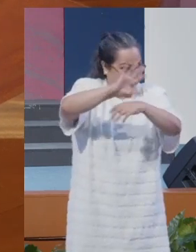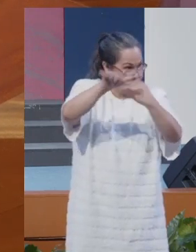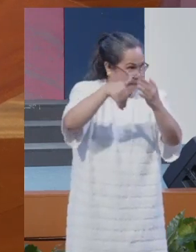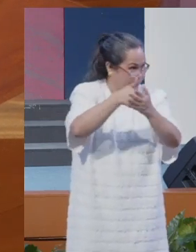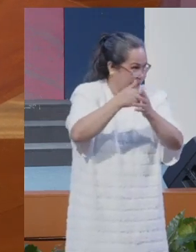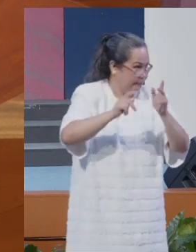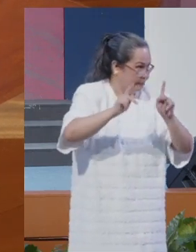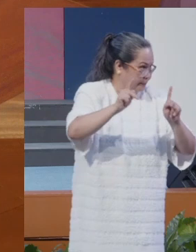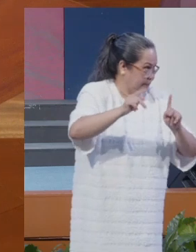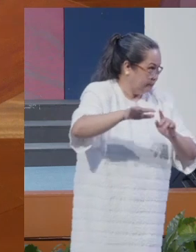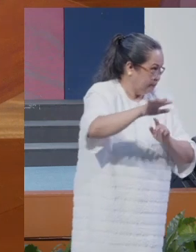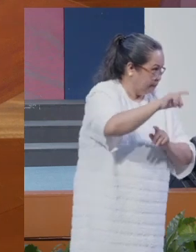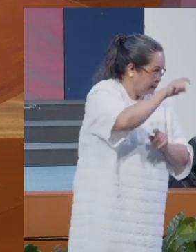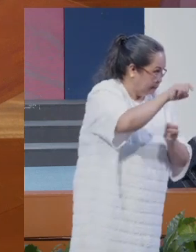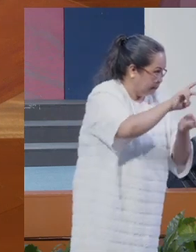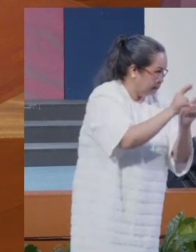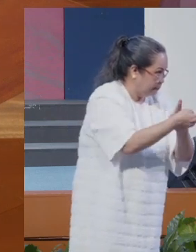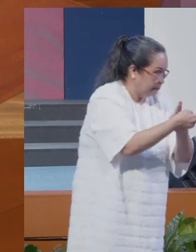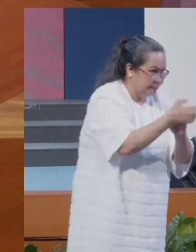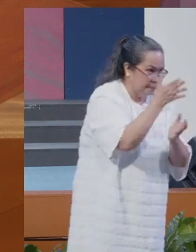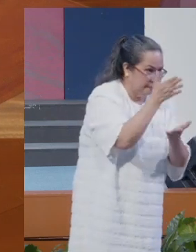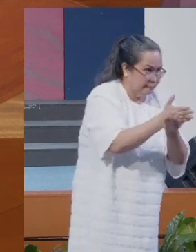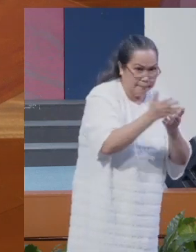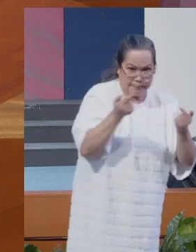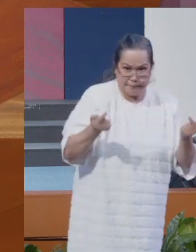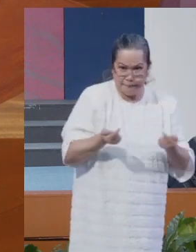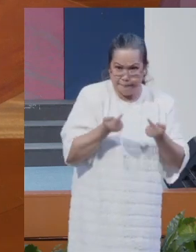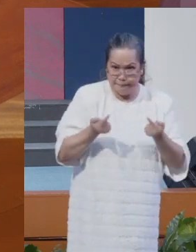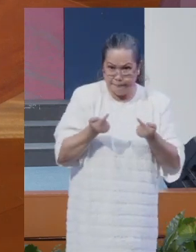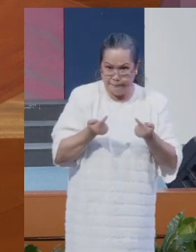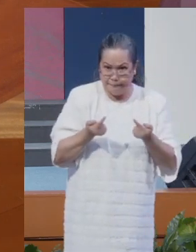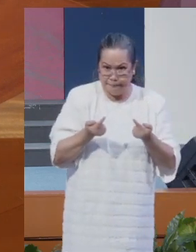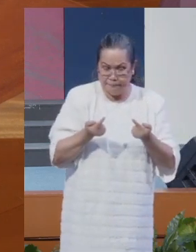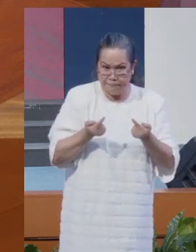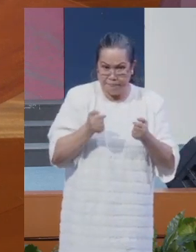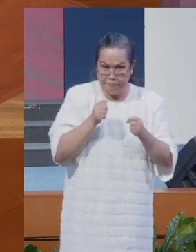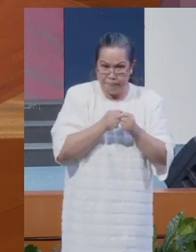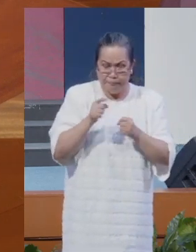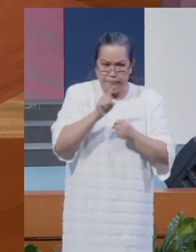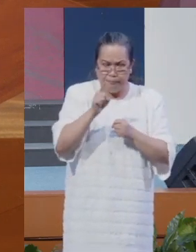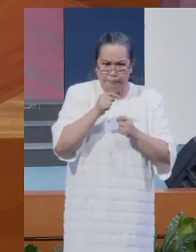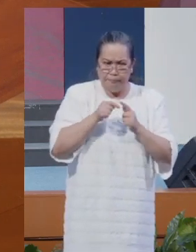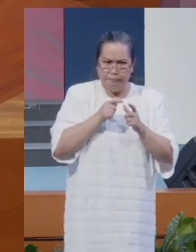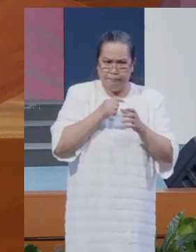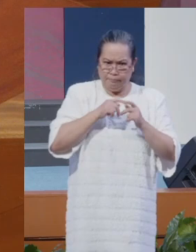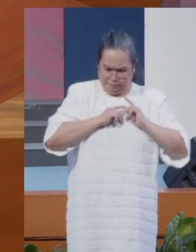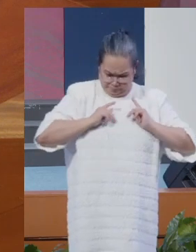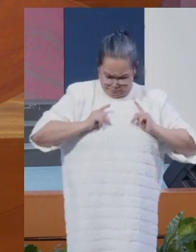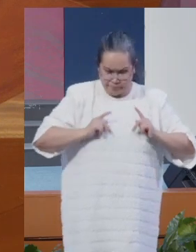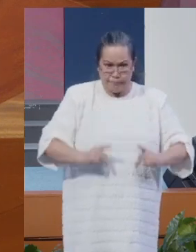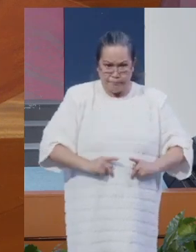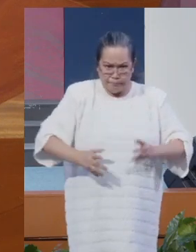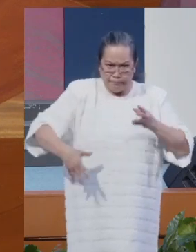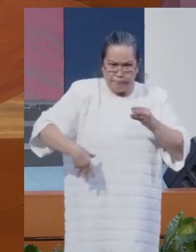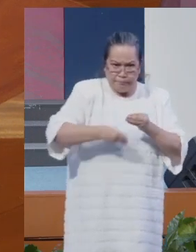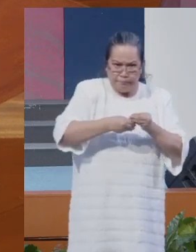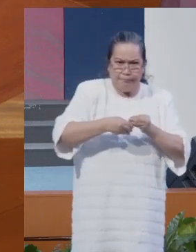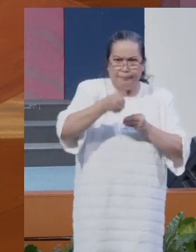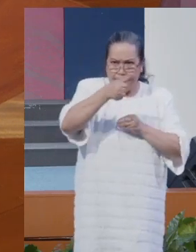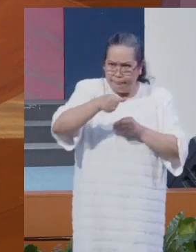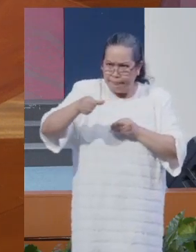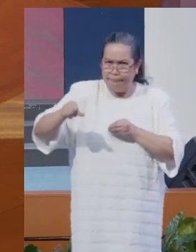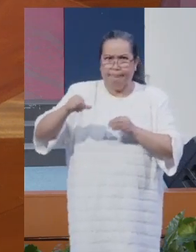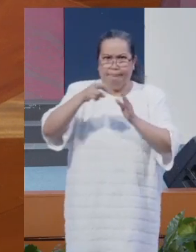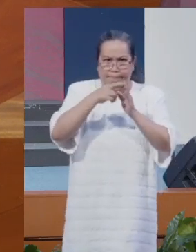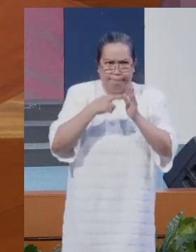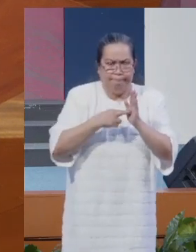bayan ay nagre-repent sa kanilang pagkakasala. Ngunit dinagdagan ng mga Pariseo ito ng kung ano nung mga